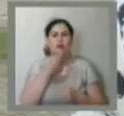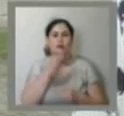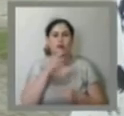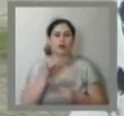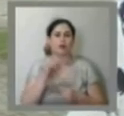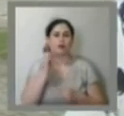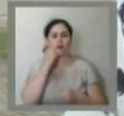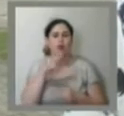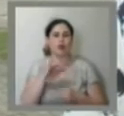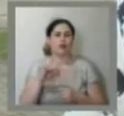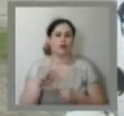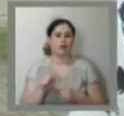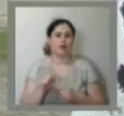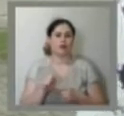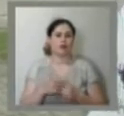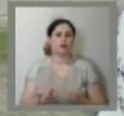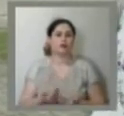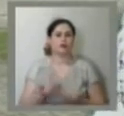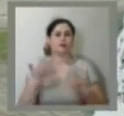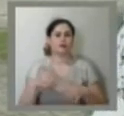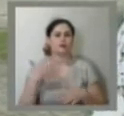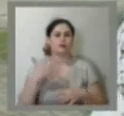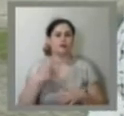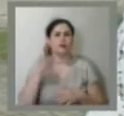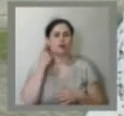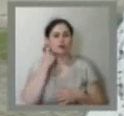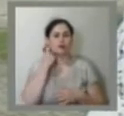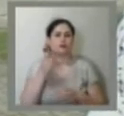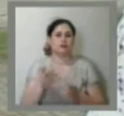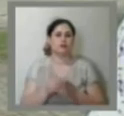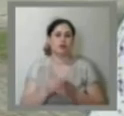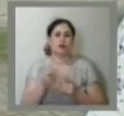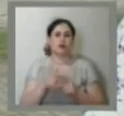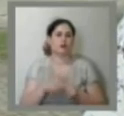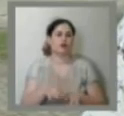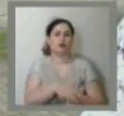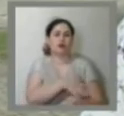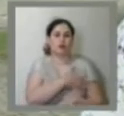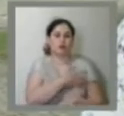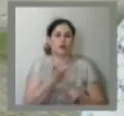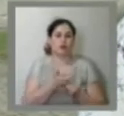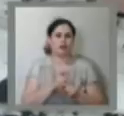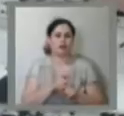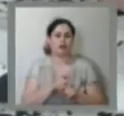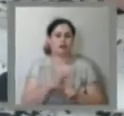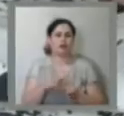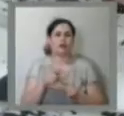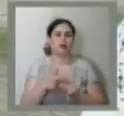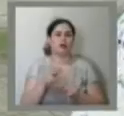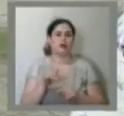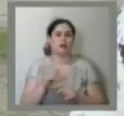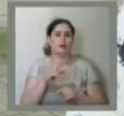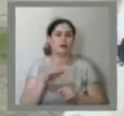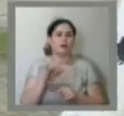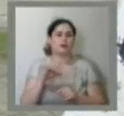Люба прожили вже 50 років. Це дуже довго, це як півстоліття. Я